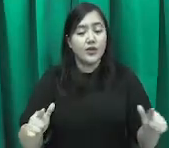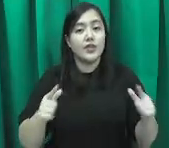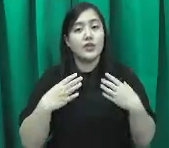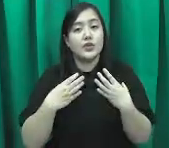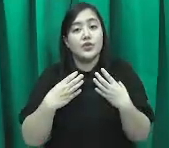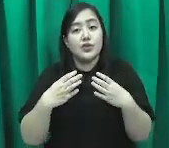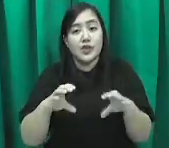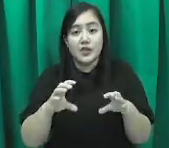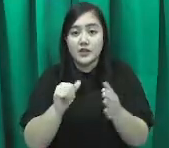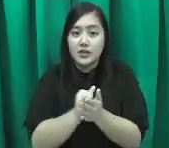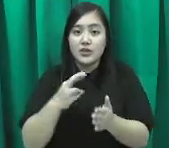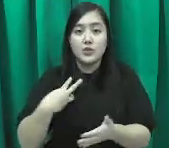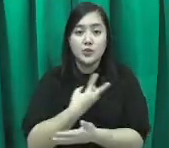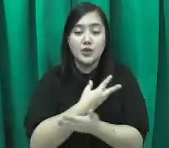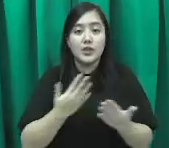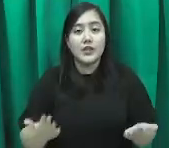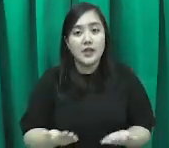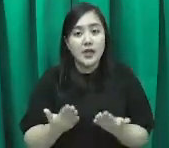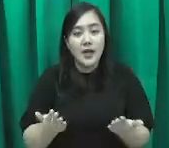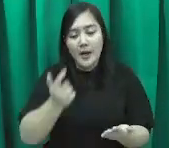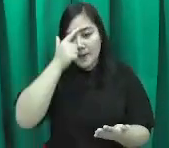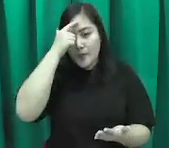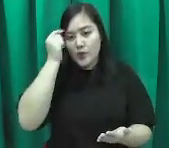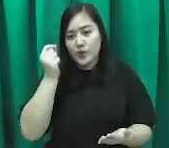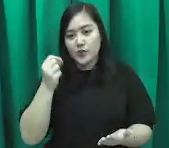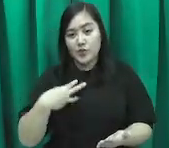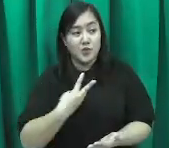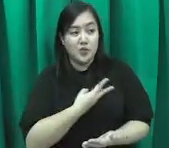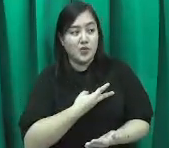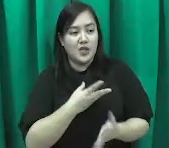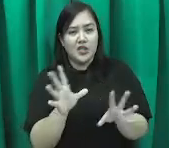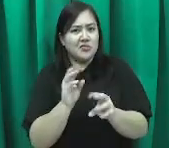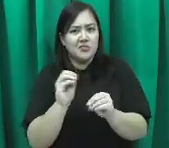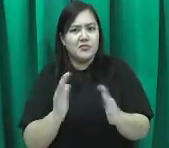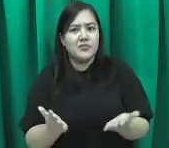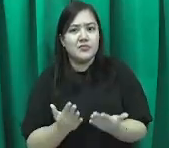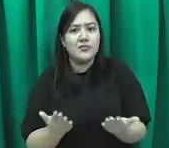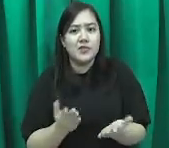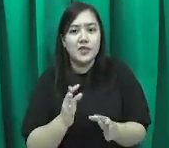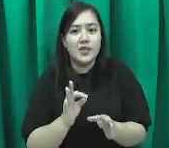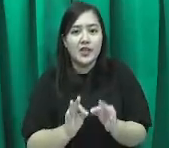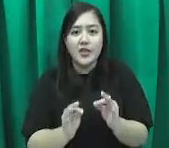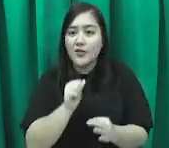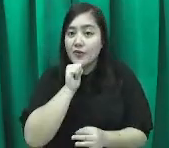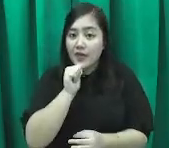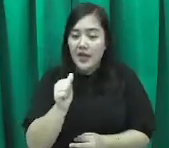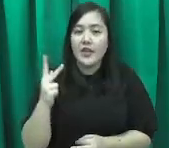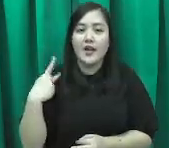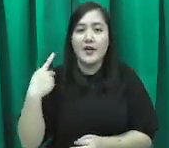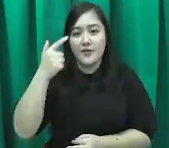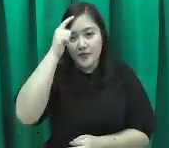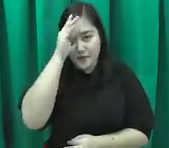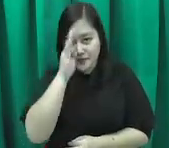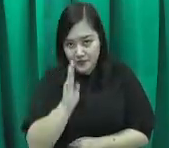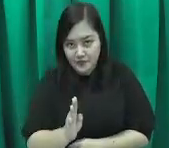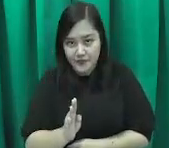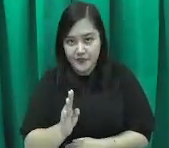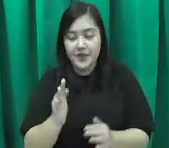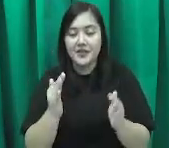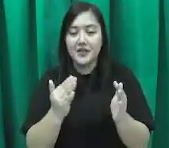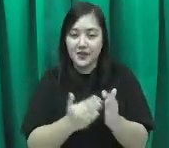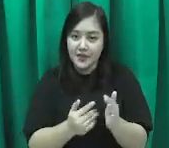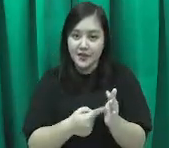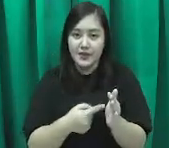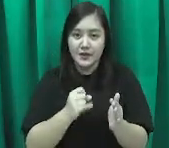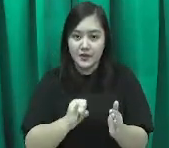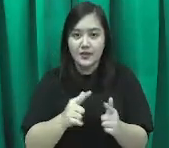Yeah. Yeah. Oo, totoo yan. Hindi kami na-sharean, na-revive. Wala. Wala dito. Wala kami dito. Kaya isang malaking pribilehyo